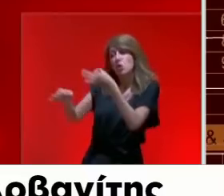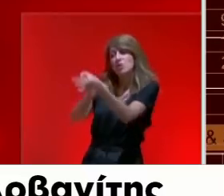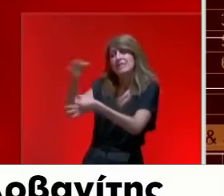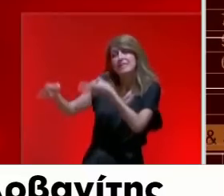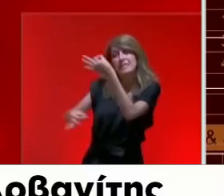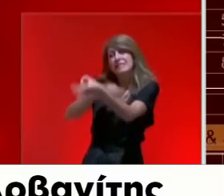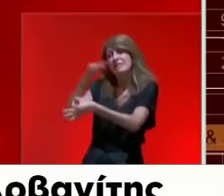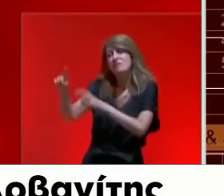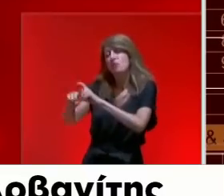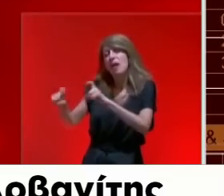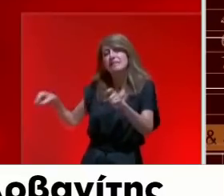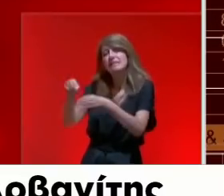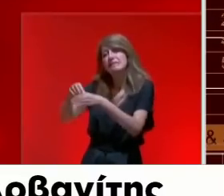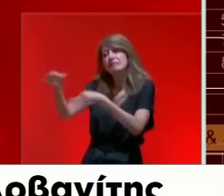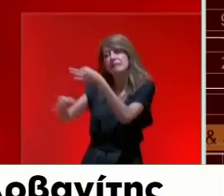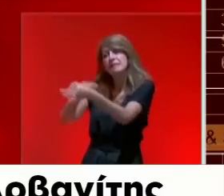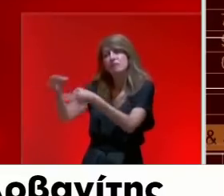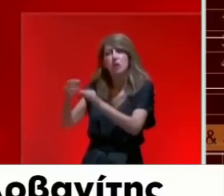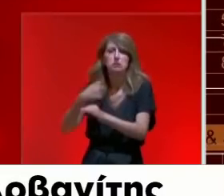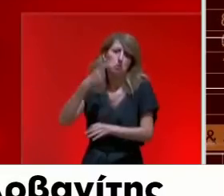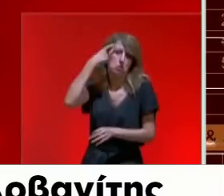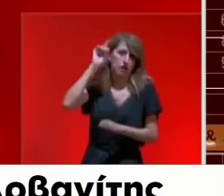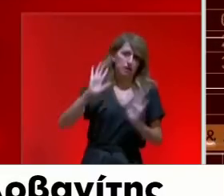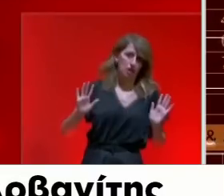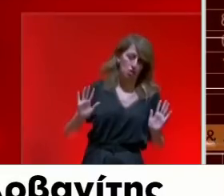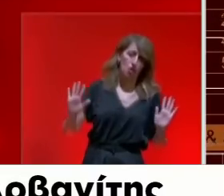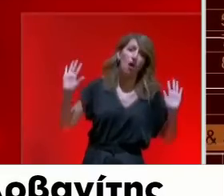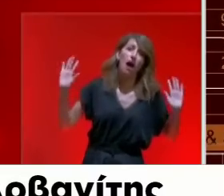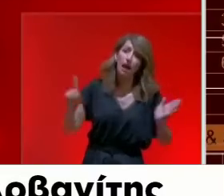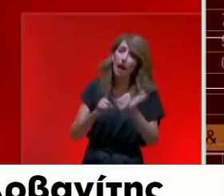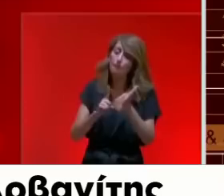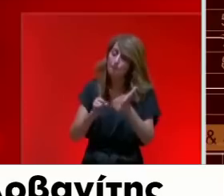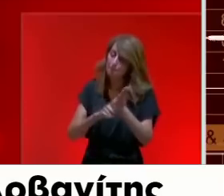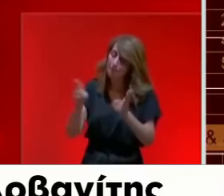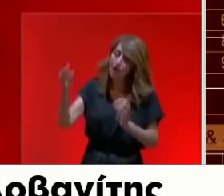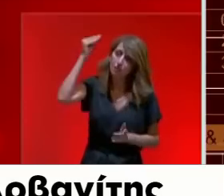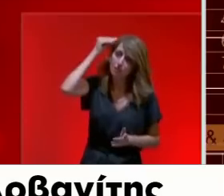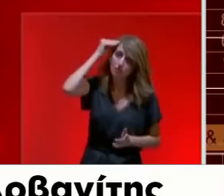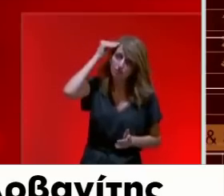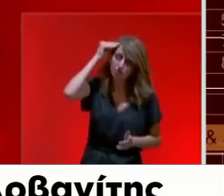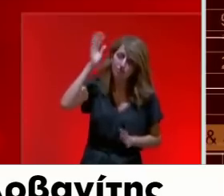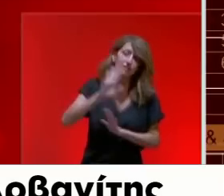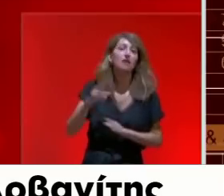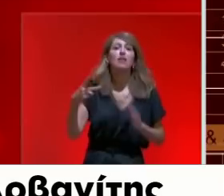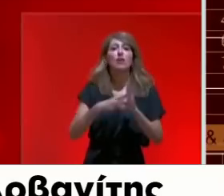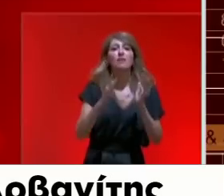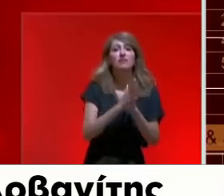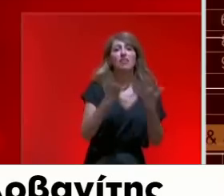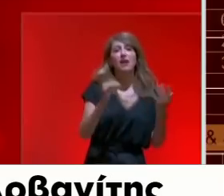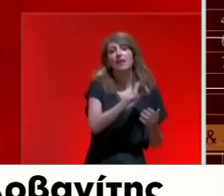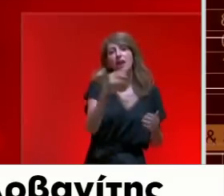κατευθύνσεις. Αυτό είναι άλλο παπά Ευαγγέλιο. Εκτιμάς ότι θα υπάρξει και σε ποιο ποσοστό θα είναι η